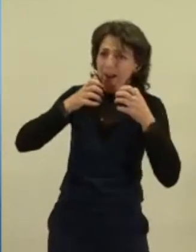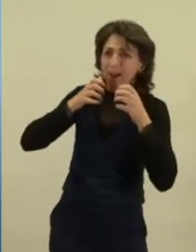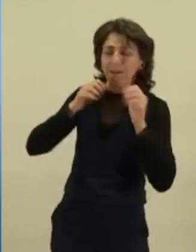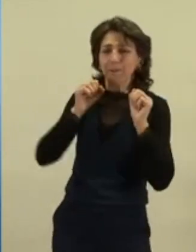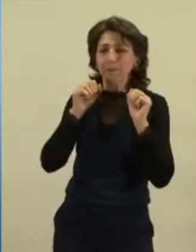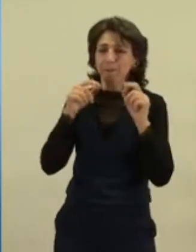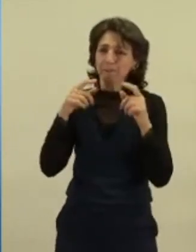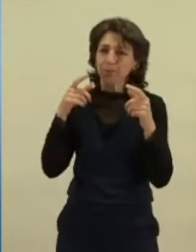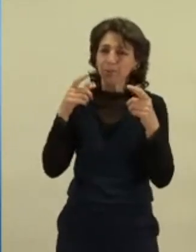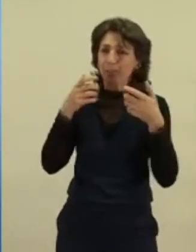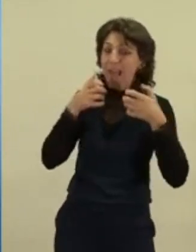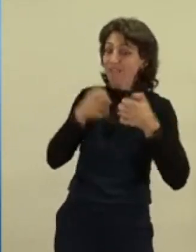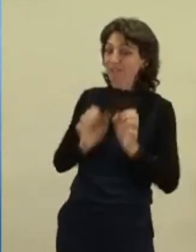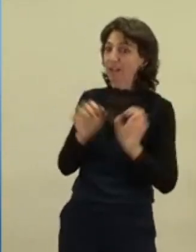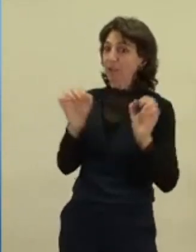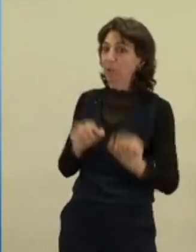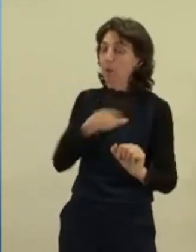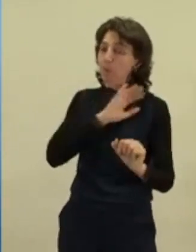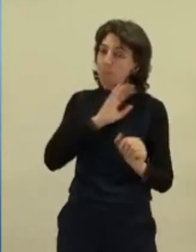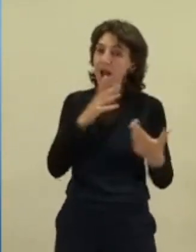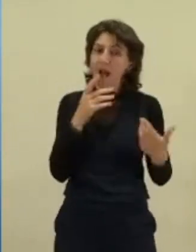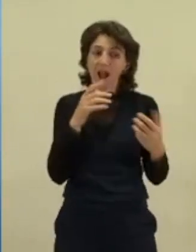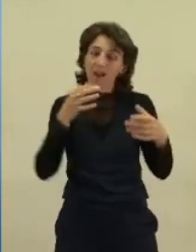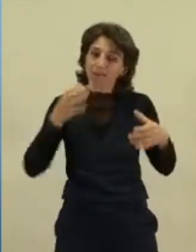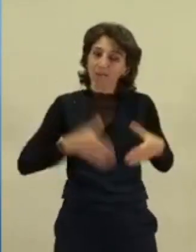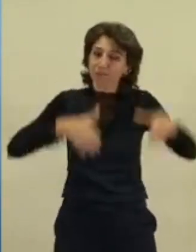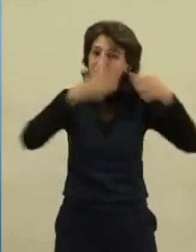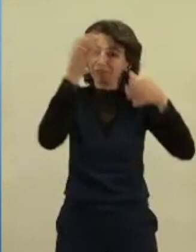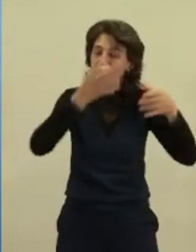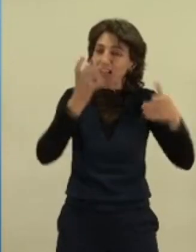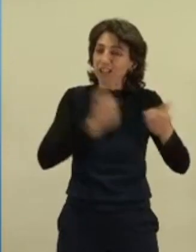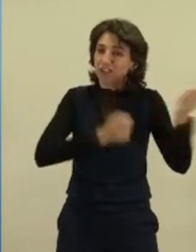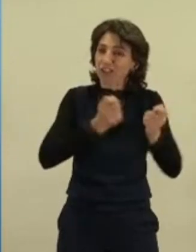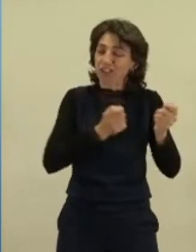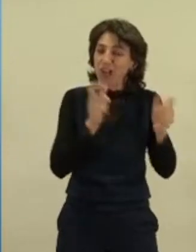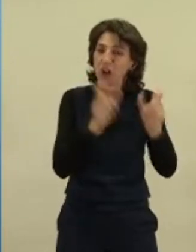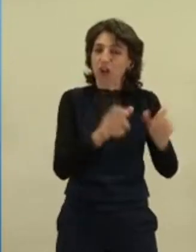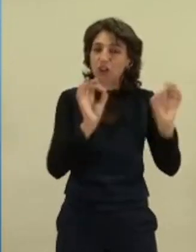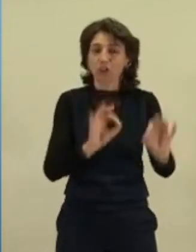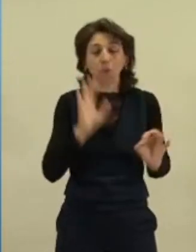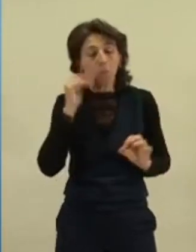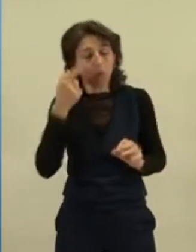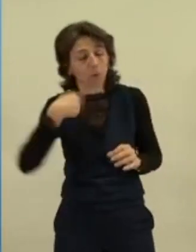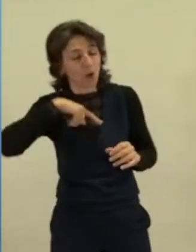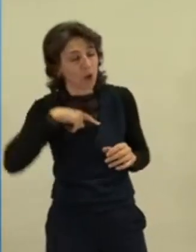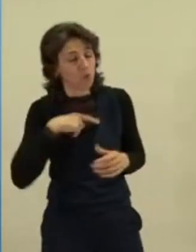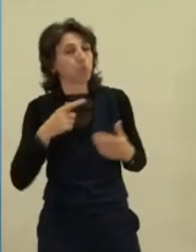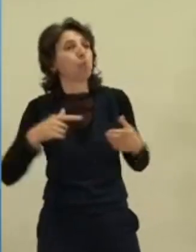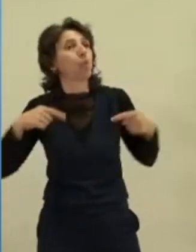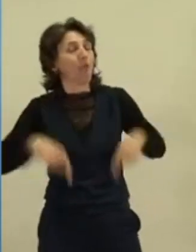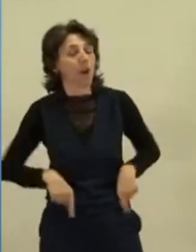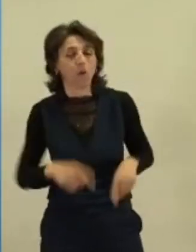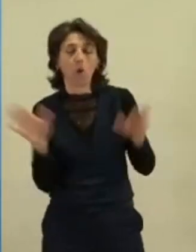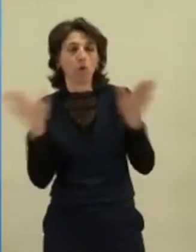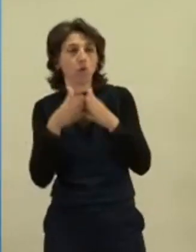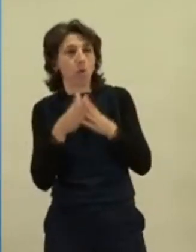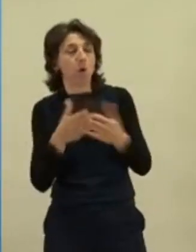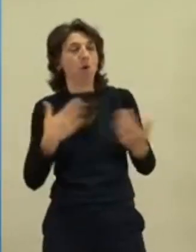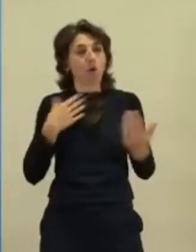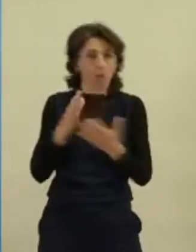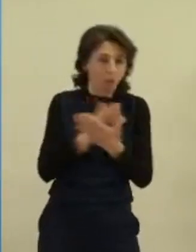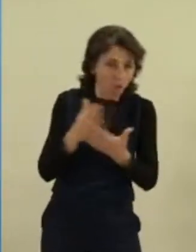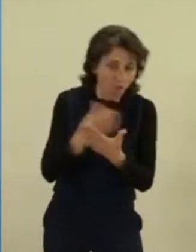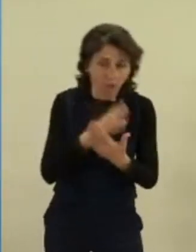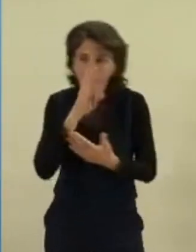de la ville de Grenoble demande au gouvernement d'en finir avec les atermoiements, les faux-semblants et les doubles discours. Il lui demande de fixer